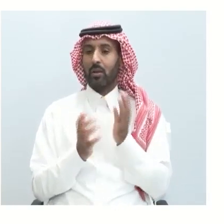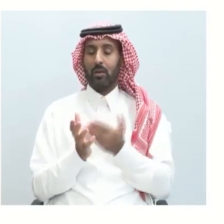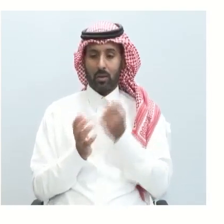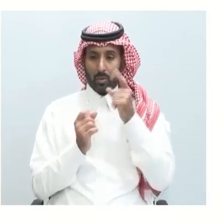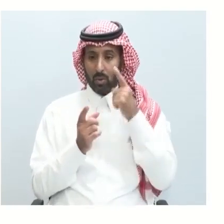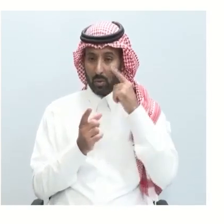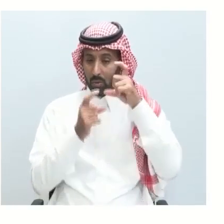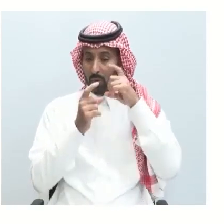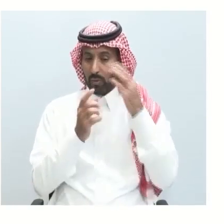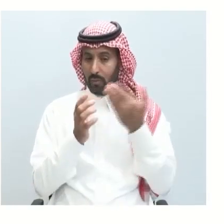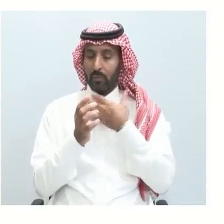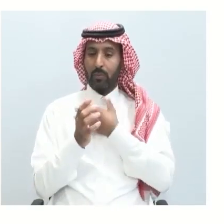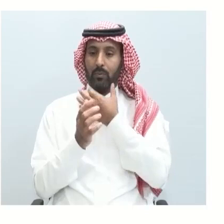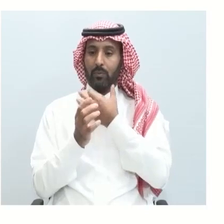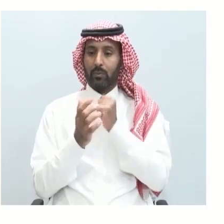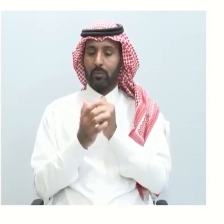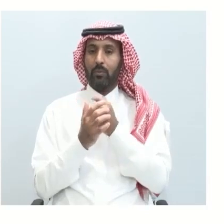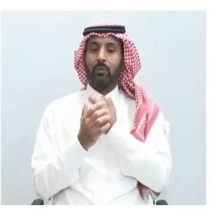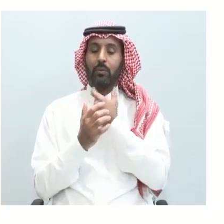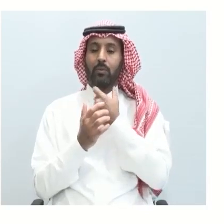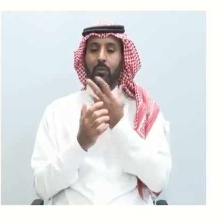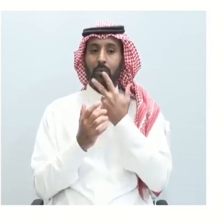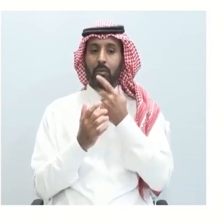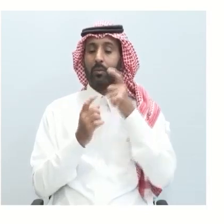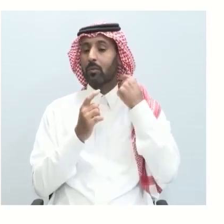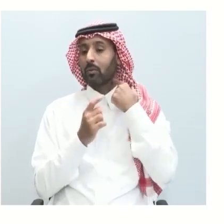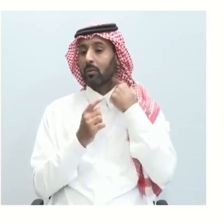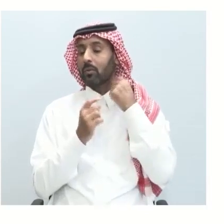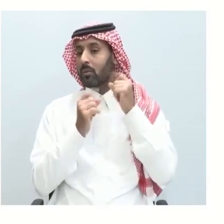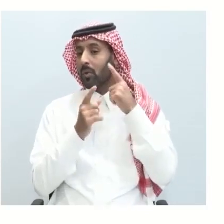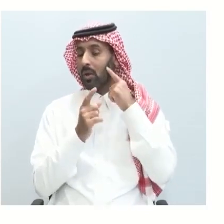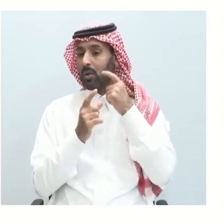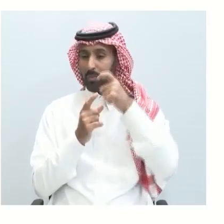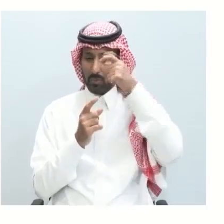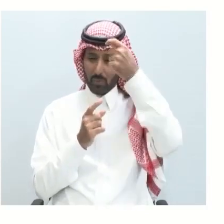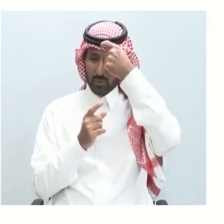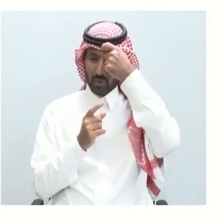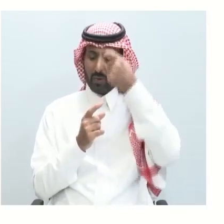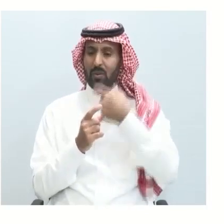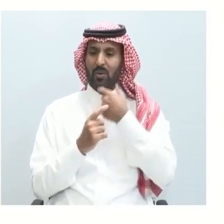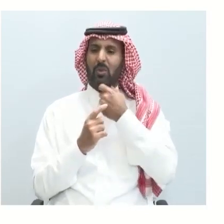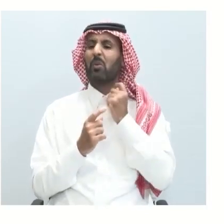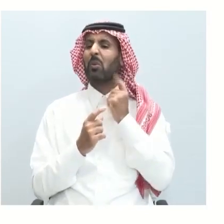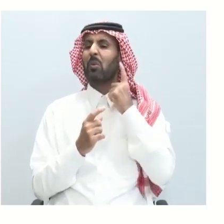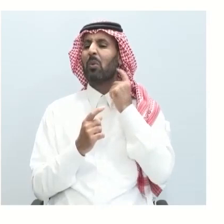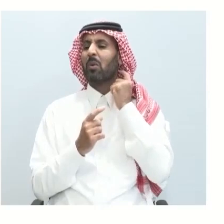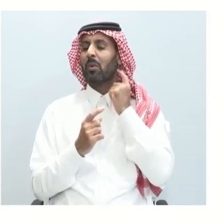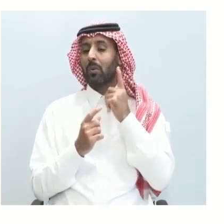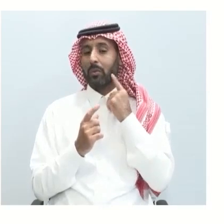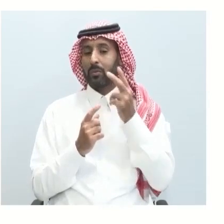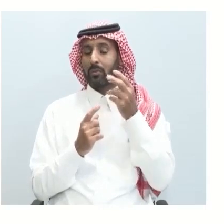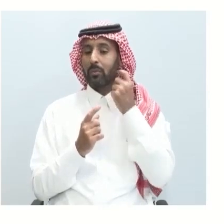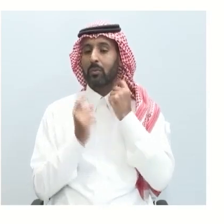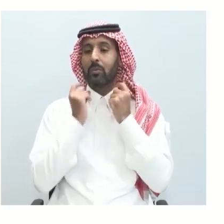توضح الصوره توضح الصوره الغده الدرقيه لمريض يعاني من مرض تضخم الغده فنلاحظ